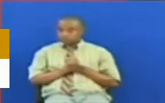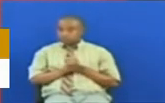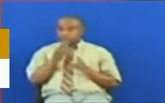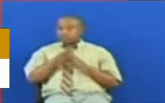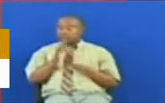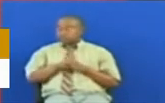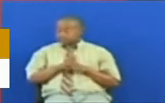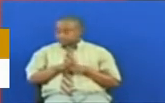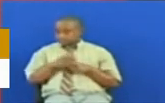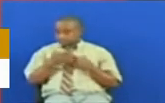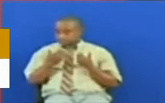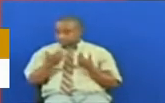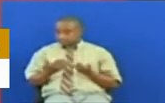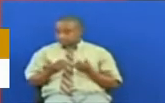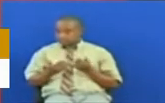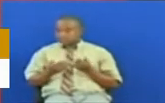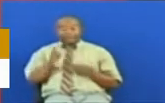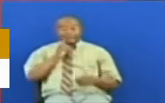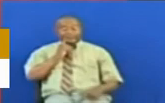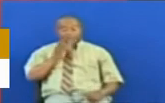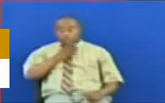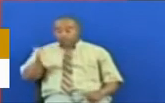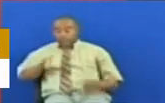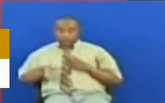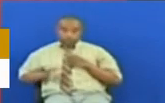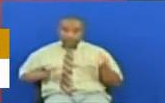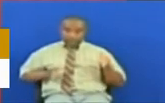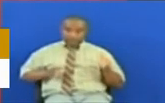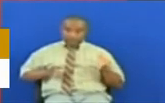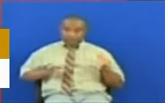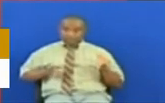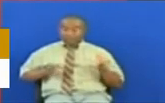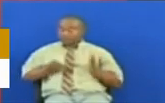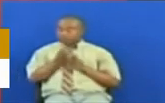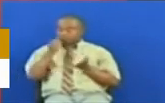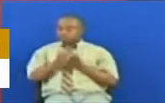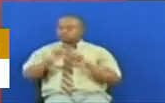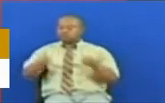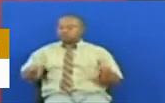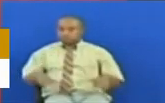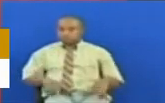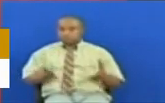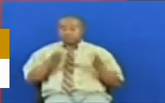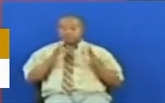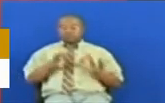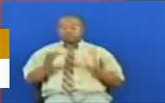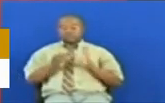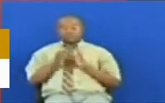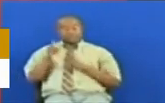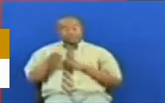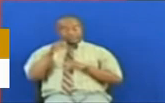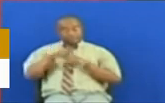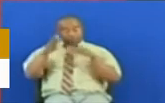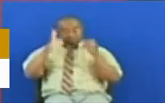pale kila party na kila upande unapokuwa na decision zake tofauti. Kwa hiyo ni vizuri kama sheria